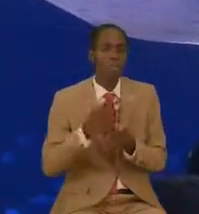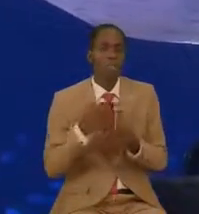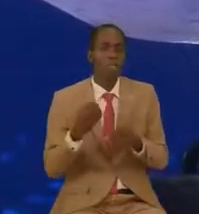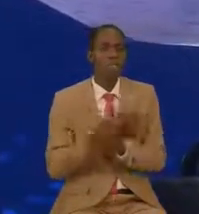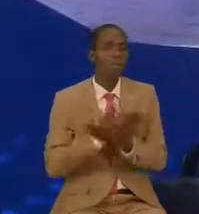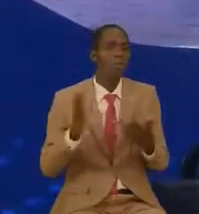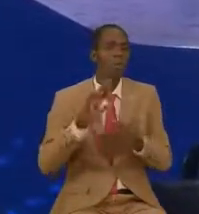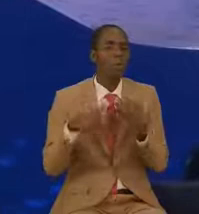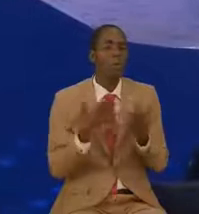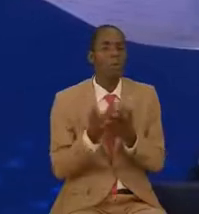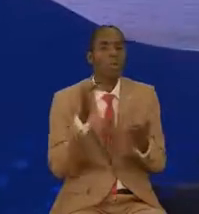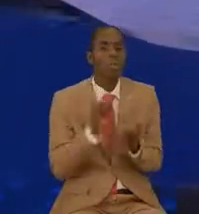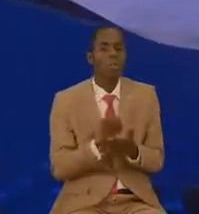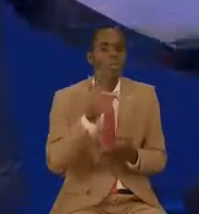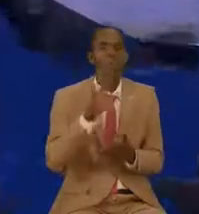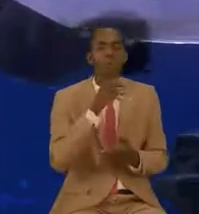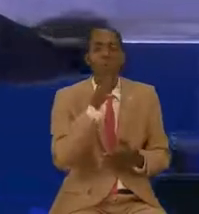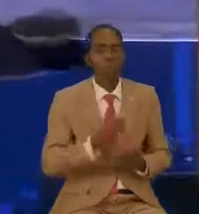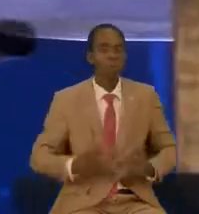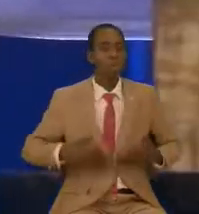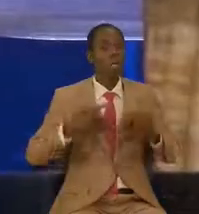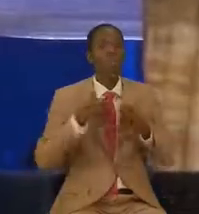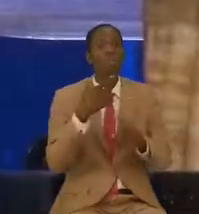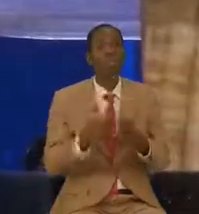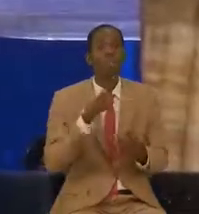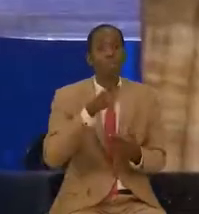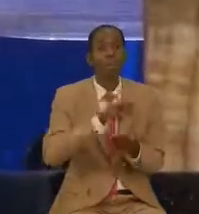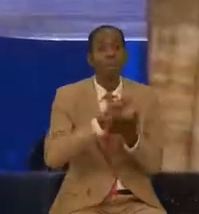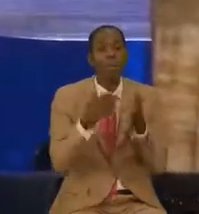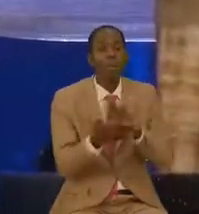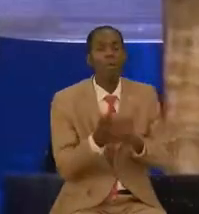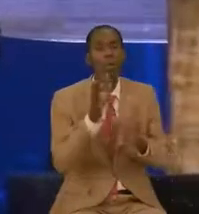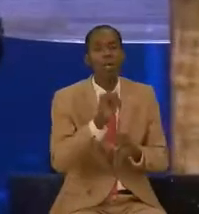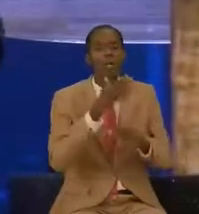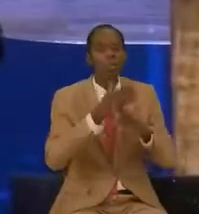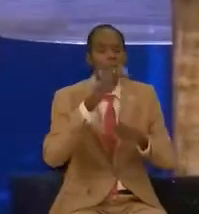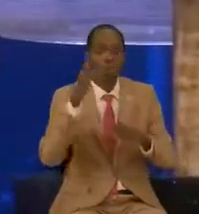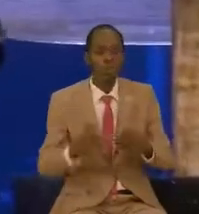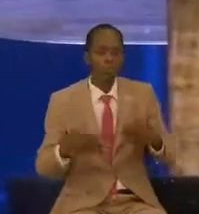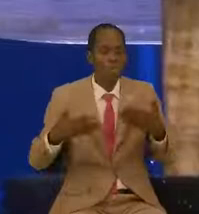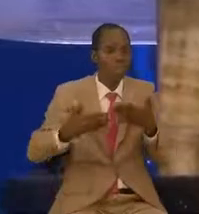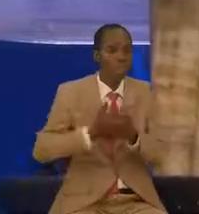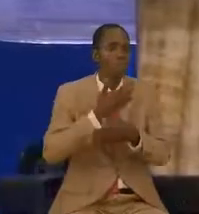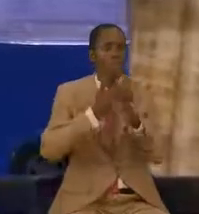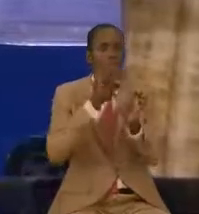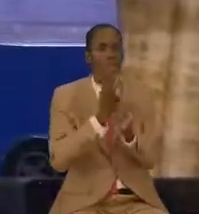ôte toute cette vieille vie, tu deviens une nouvelle